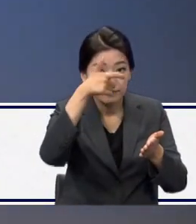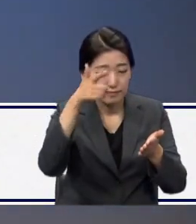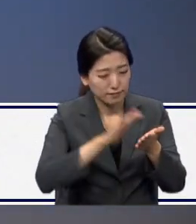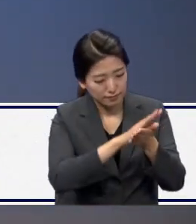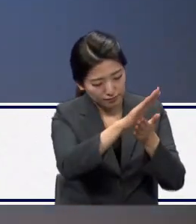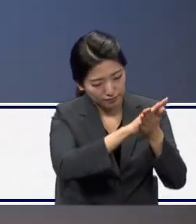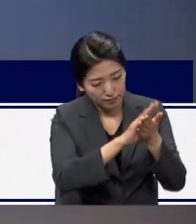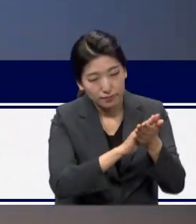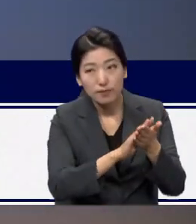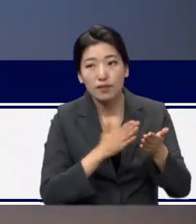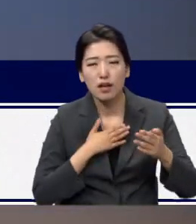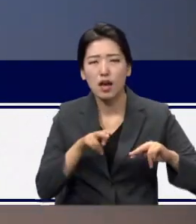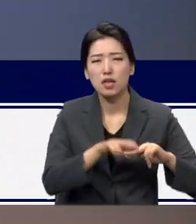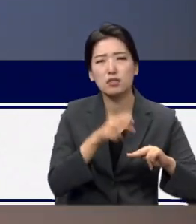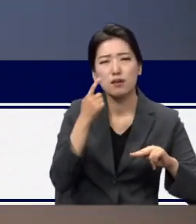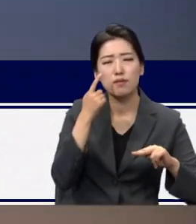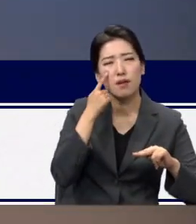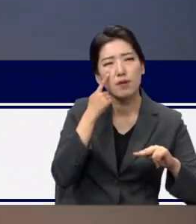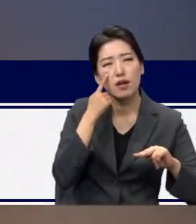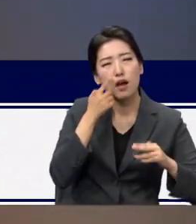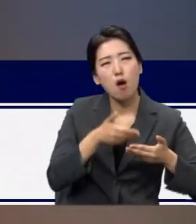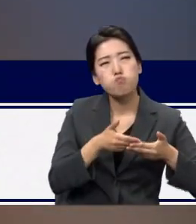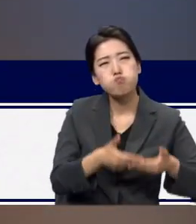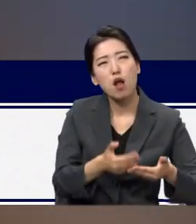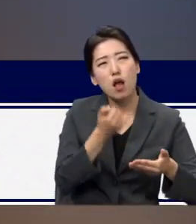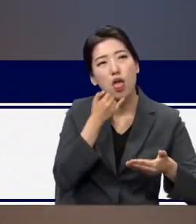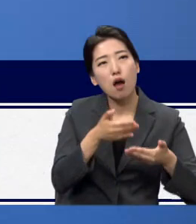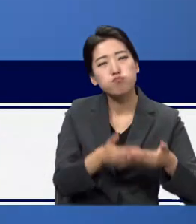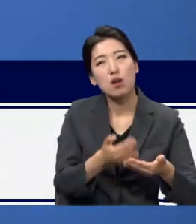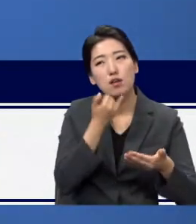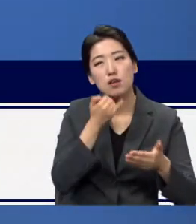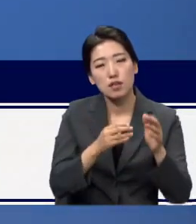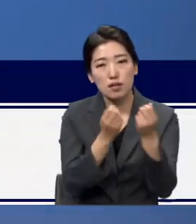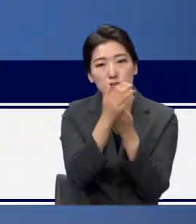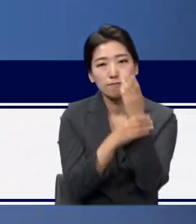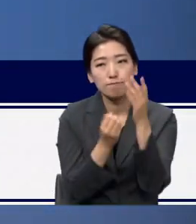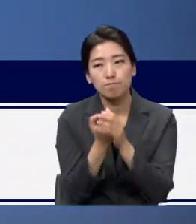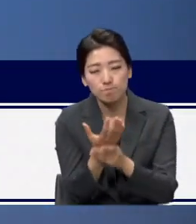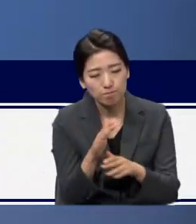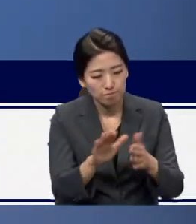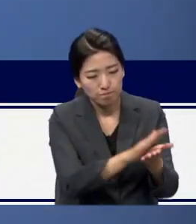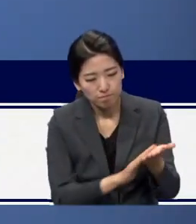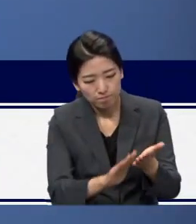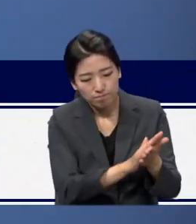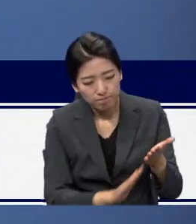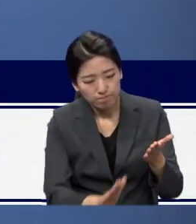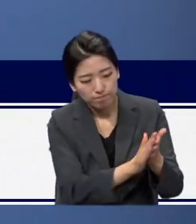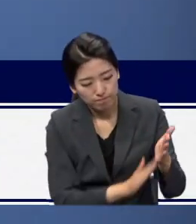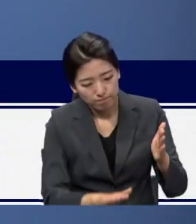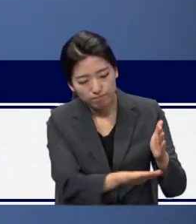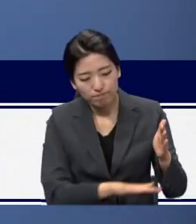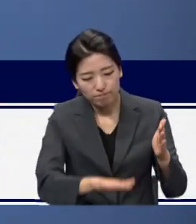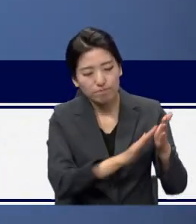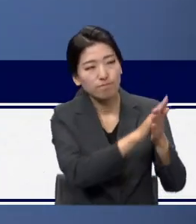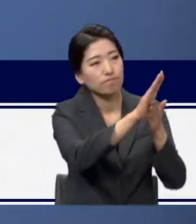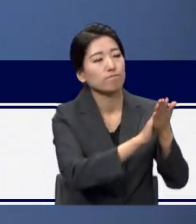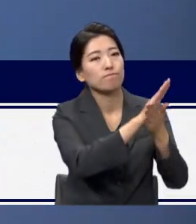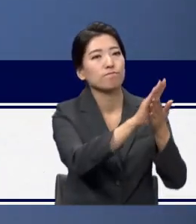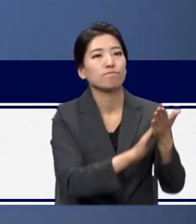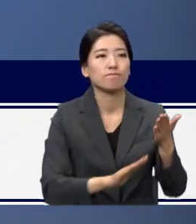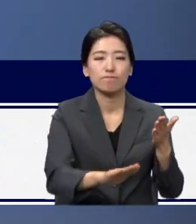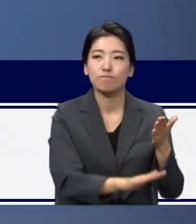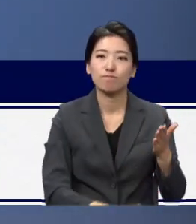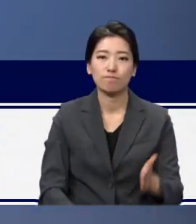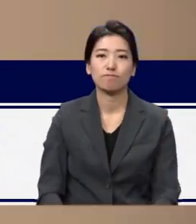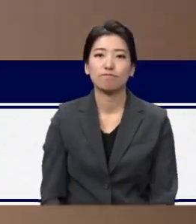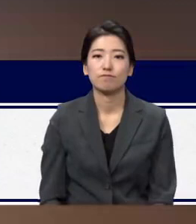해봤다는 겁니다 지금 보시는 바로 저 모습입니다 손에 지금 장갑까지 끼고요 하얀 장갑 끼고 하얀 손수건으로 열심히 지금